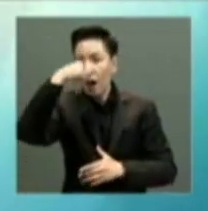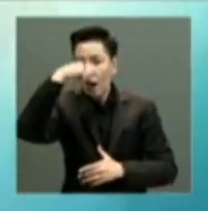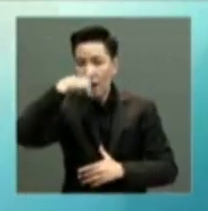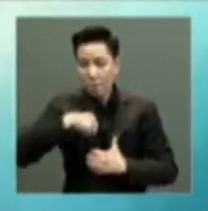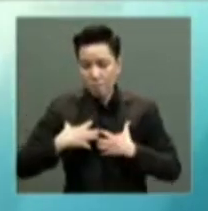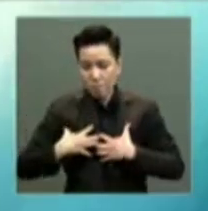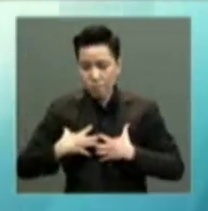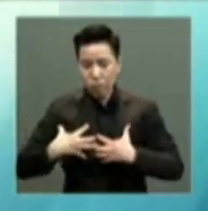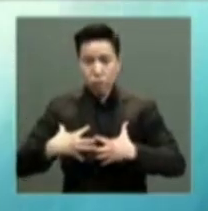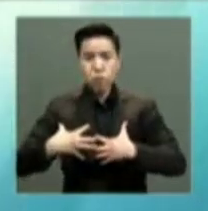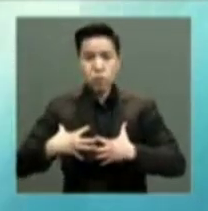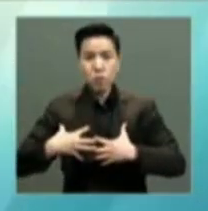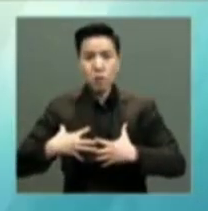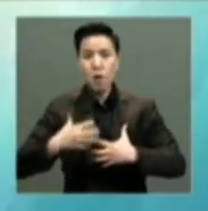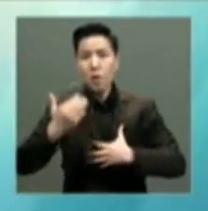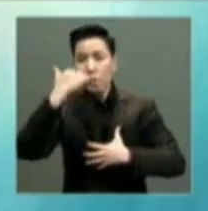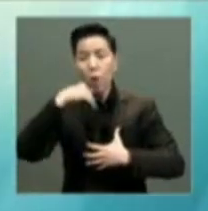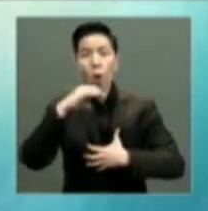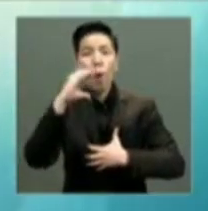ขอกอดได้เพื่อให้ออกซิเจนเนี่ยสูบเข้าไปในเลือดที่มาเลี้ยงเขาเรียกอะไรมาๆมาเปลี่ยนถ่ายว่าเช่นในเลือดเพราะฉันต้องมีแรงดันที่เป็นบวกอยู่ตลอดเวลานี่คือสิ่งที่เป็นความต้องการของทั้งโลกแย่งกันซื้อแย่งกันหาหลายคนบอกว่าอยากจะบริจาคให้เครื่องช่วยหายใจอย่างเงี้ยมีว่างไหมตอนนี้ในตลาดต่างๆก็ดึงกันมากมายทำให้ราคาสูงกันไปกันมากมายตอนนี้ผมก็ตัวเลขนี้ไม่ดูในประเทศไทยนะครับคะอย่างที่สำรวจมายังเพียงพออยู่ในระดับหนึ่งนะครับสีเขียวนี่คือยังมีเครื่องว่างที่พร้อมจะใช้งานอยู่ในทุกเขตตรวจราชการนะครับในซ้ายมือจะเห็นว่าทั่วทุกภาคนะครับยังมีตัวเลขนี้อยู่ก็ยืนยันนะครับว่าเราในฐานะของศูนย์สปกนะครับต่างท่านผู้อำนวยการศูนย์ได้เช็คแล้วก็ซักถามสิ่งนี้ผมติดค้างไว้หลายครั้งแล้วครับว่าว่าจะรายงาน